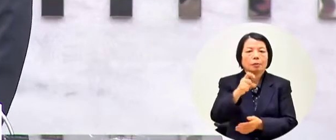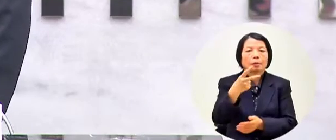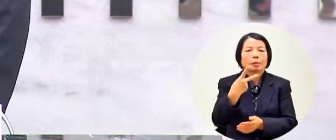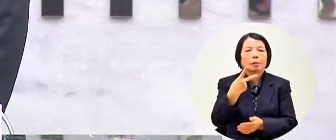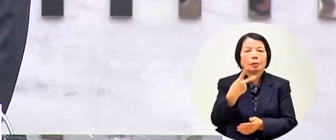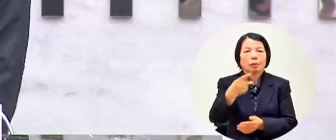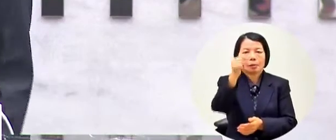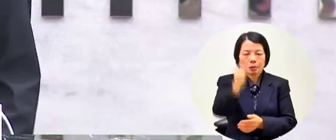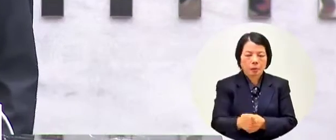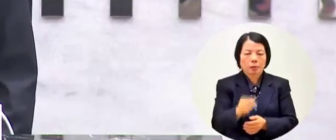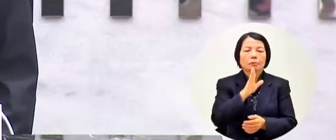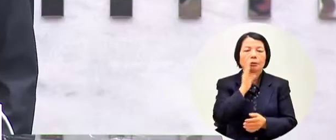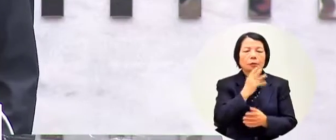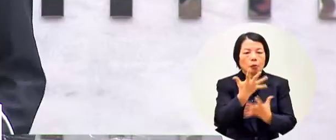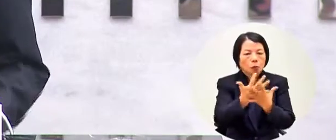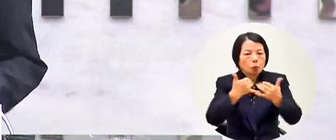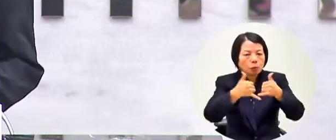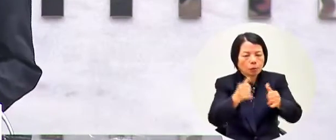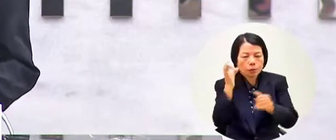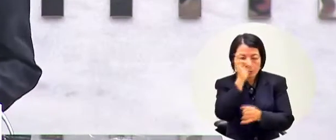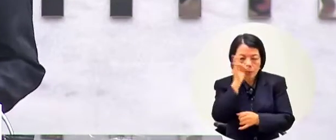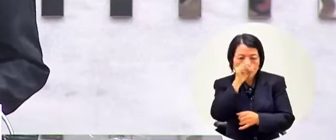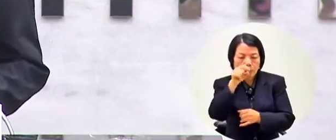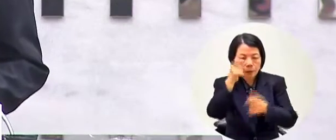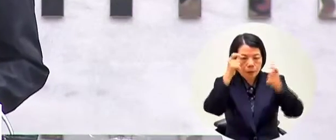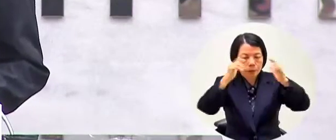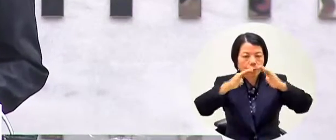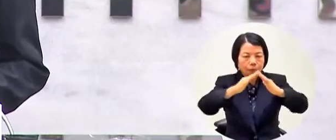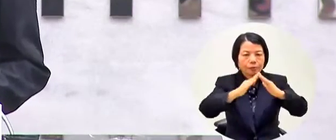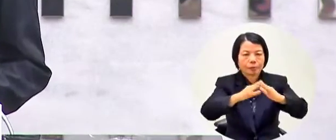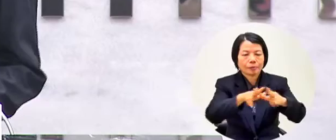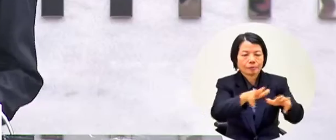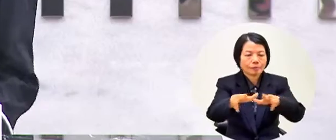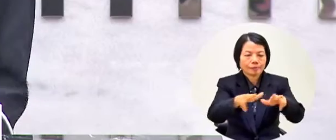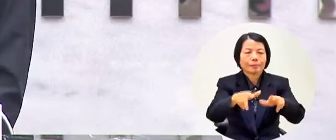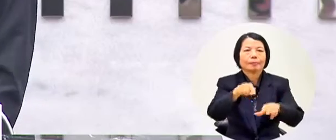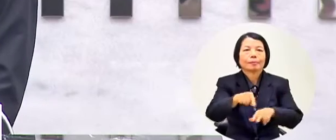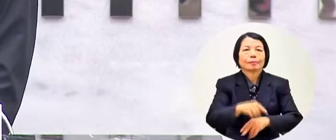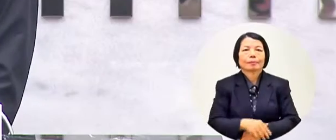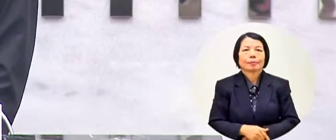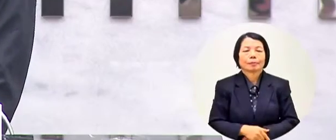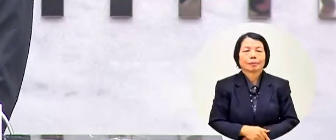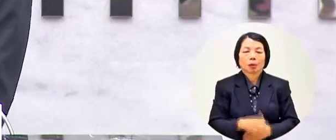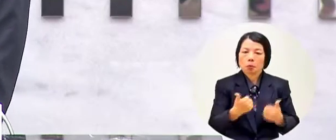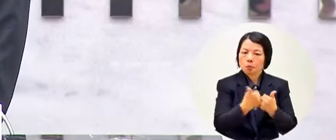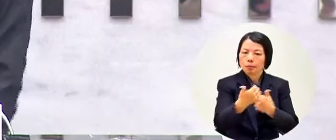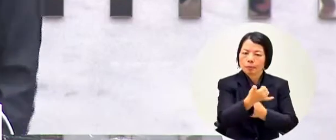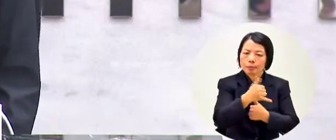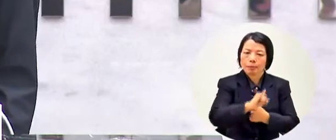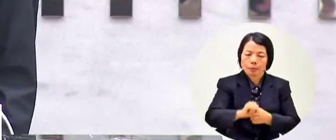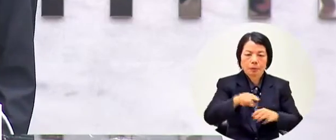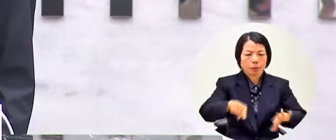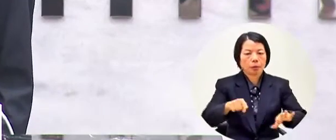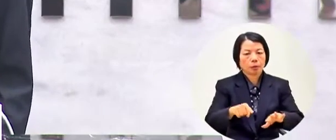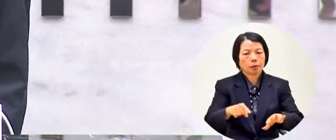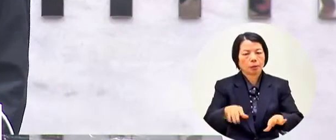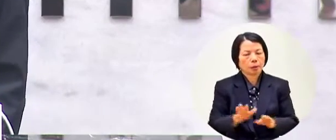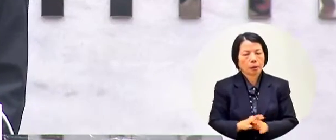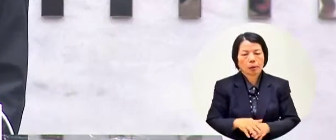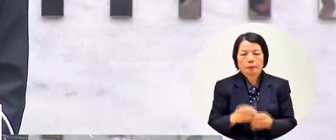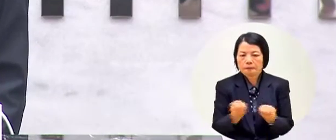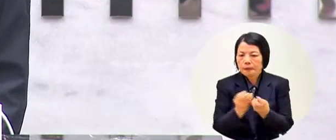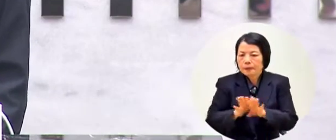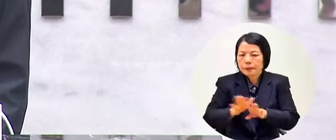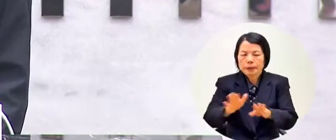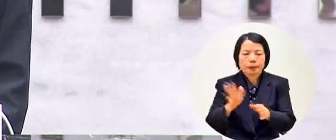就是在网络上搜寻高雄。所以各位议员女士先生，这个发展的机会真的是不容易。我们希